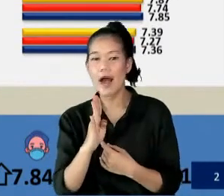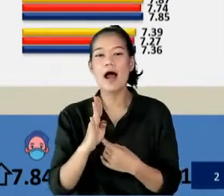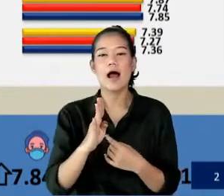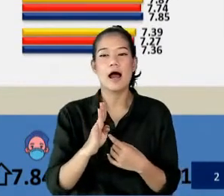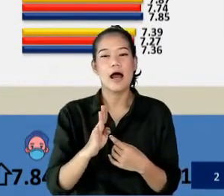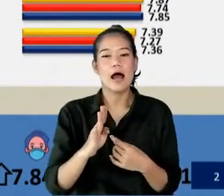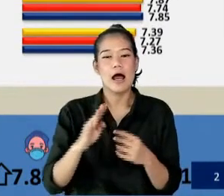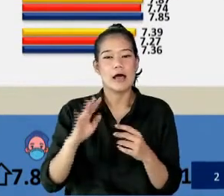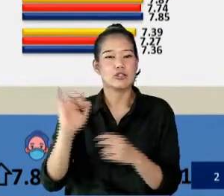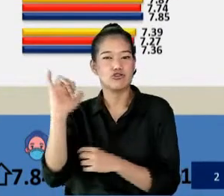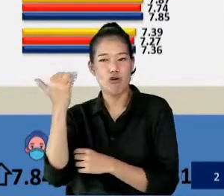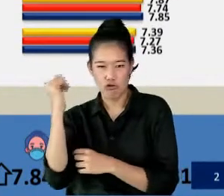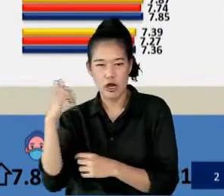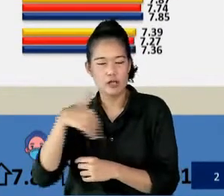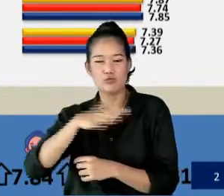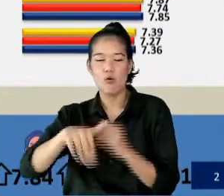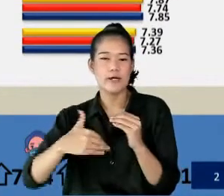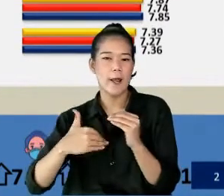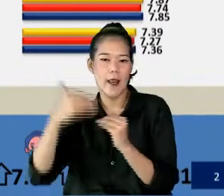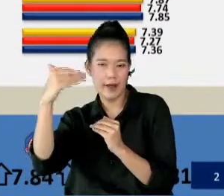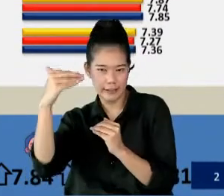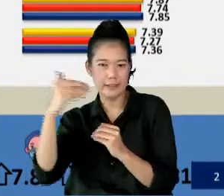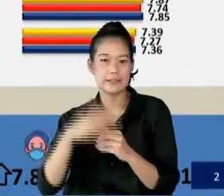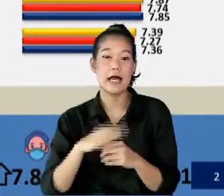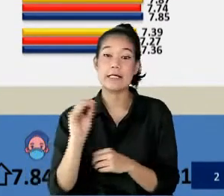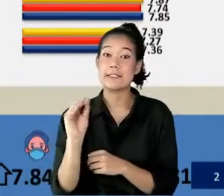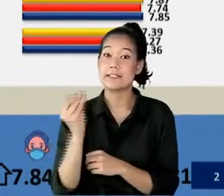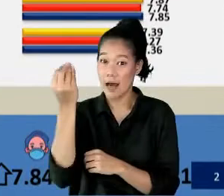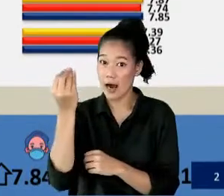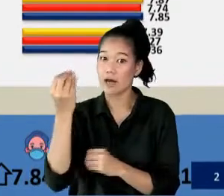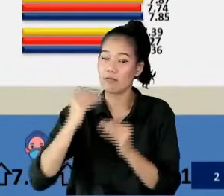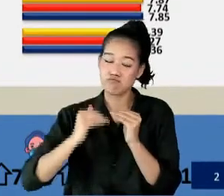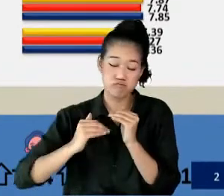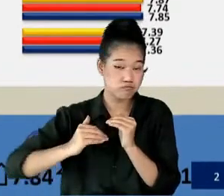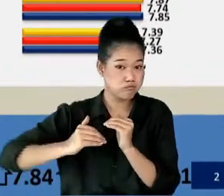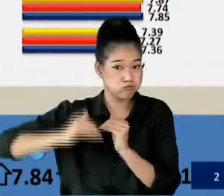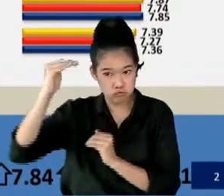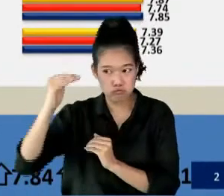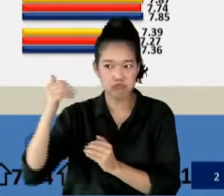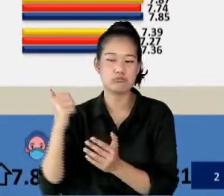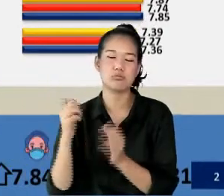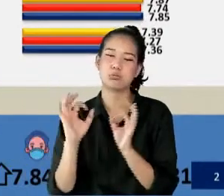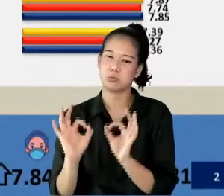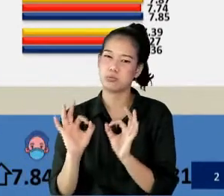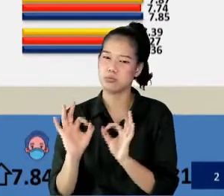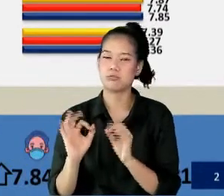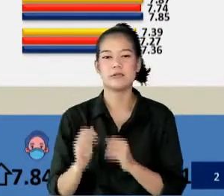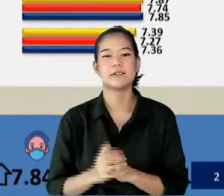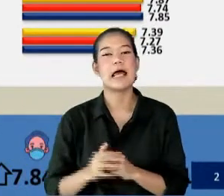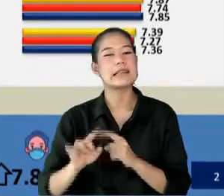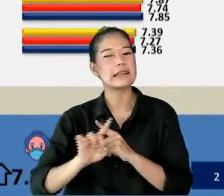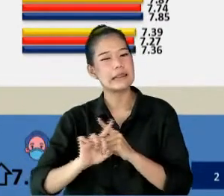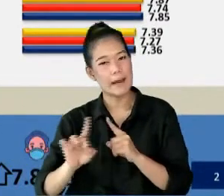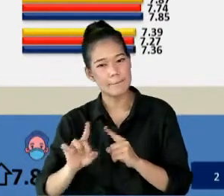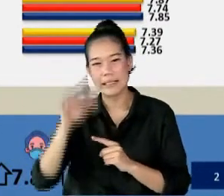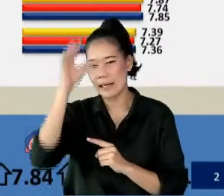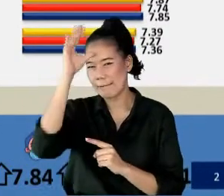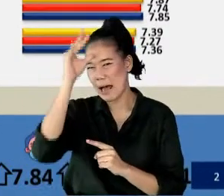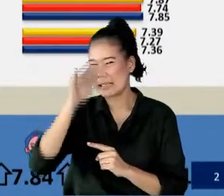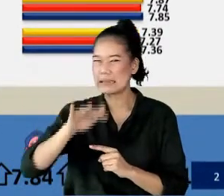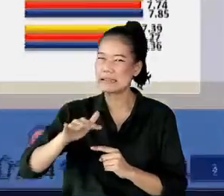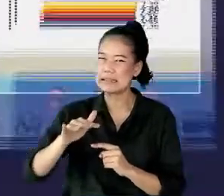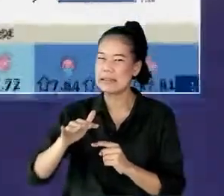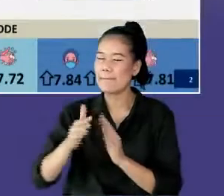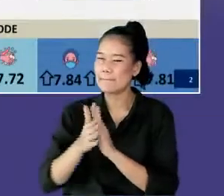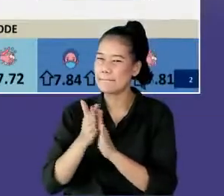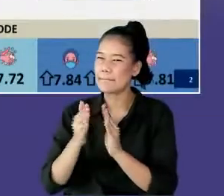Timur naik, DIY juga naik, DKI Jakarta naik cukup signifikan DKI Jakarta. Tetapi Bali sedikit